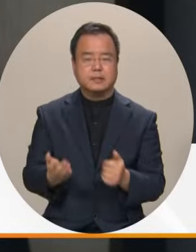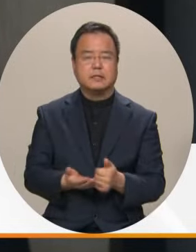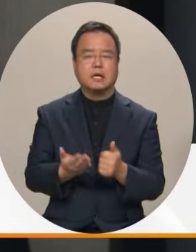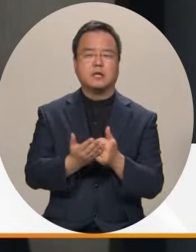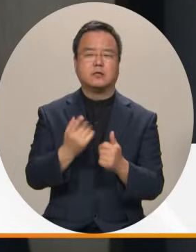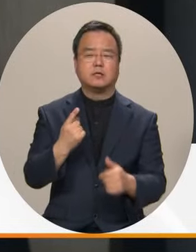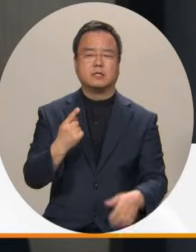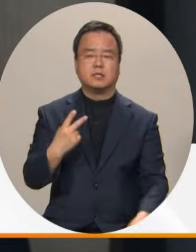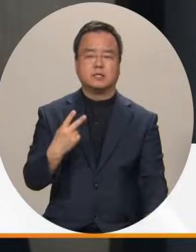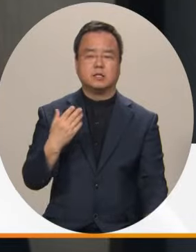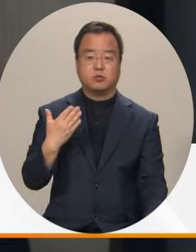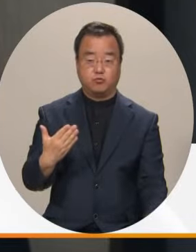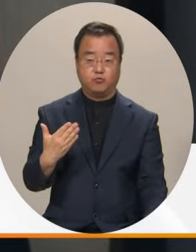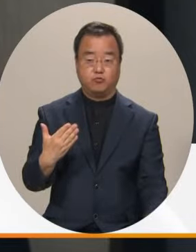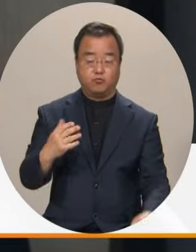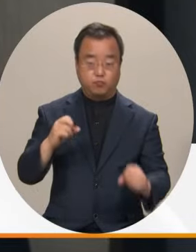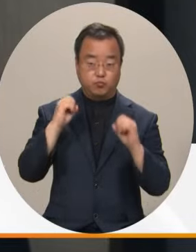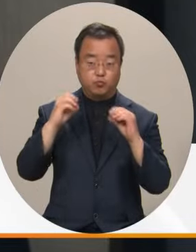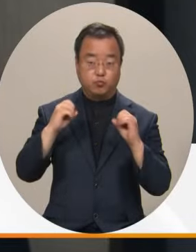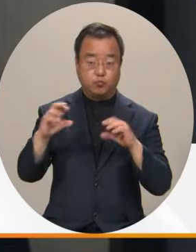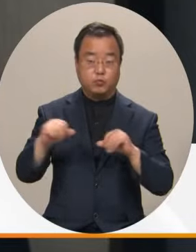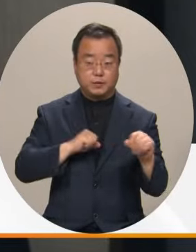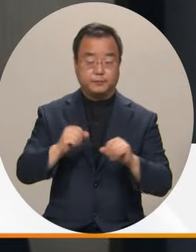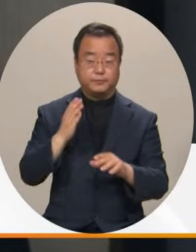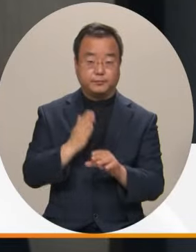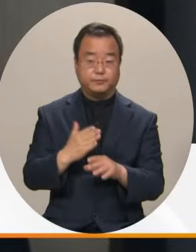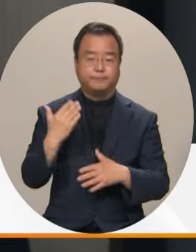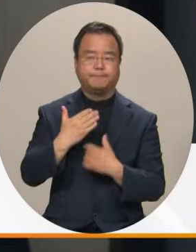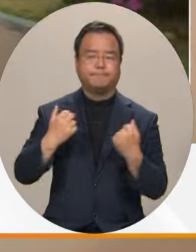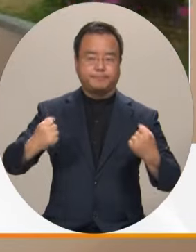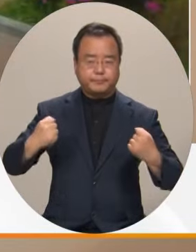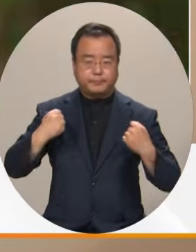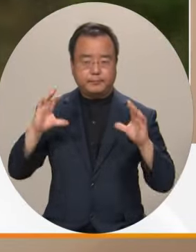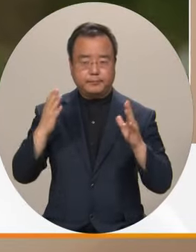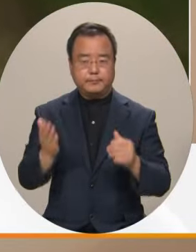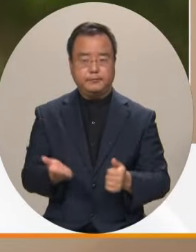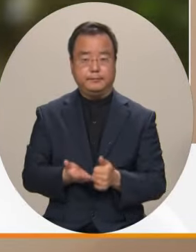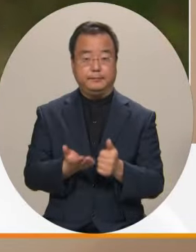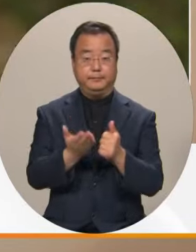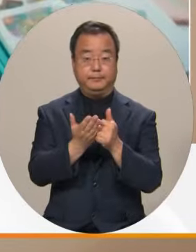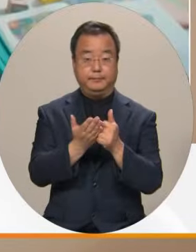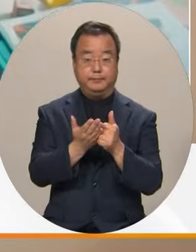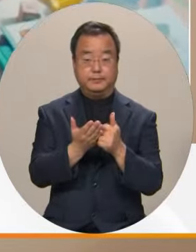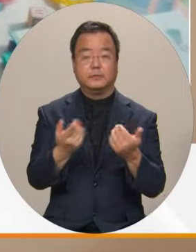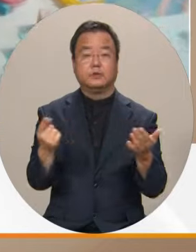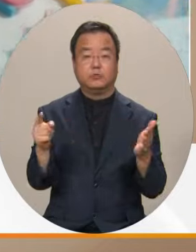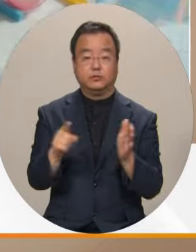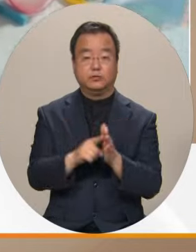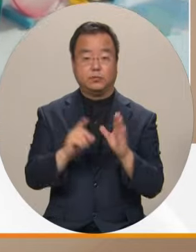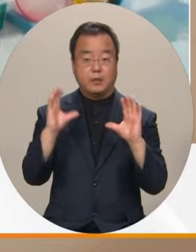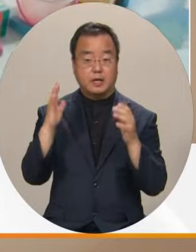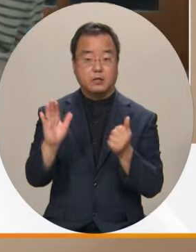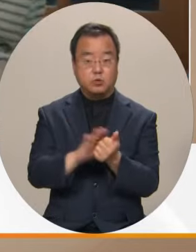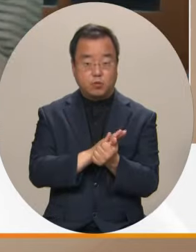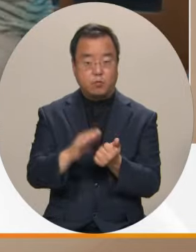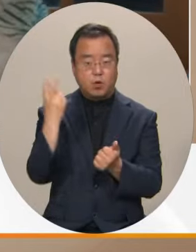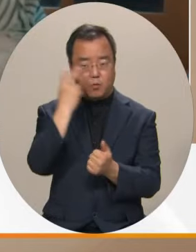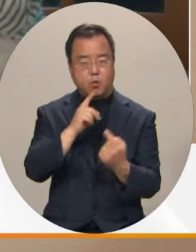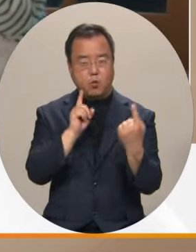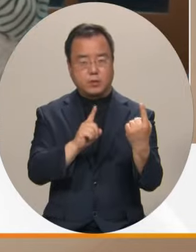캠페인을 진행을 하고 있고요 그래서 건강하게 아이를 양육하기 위해서는 아이를 돌봄이나 보호의